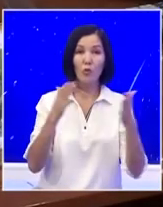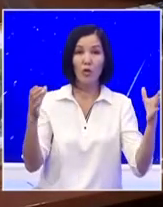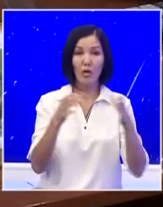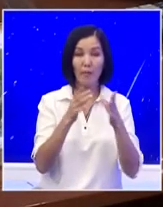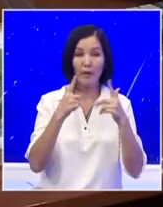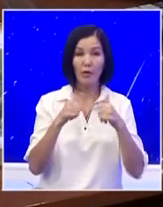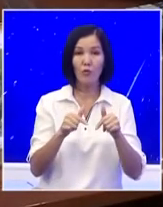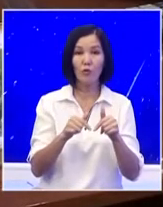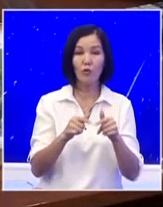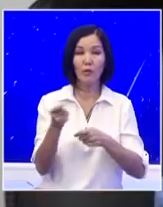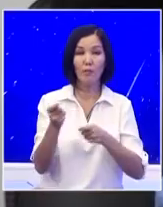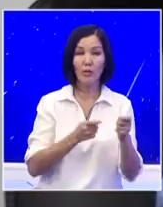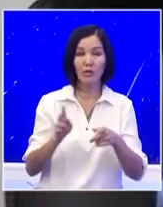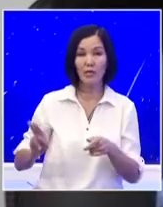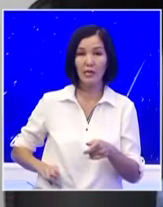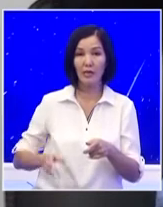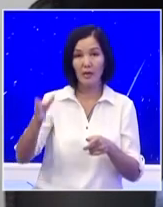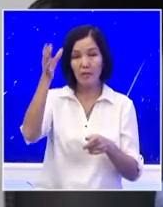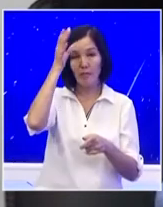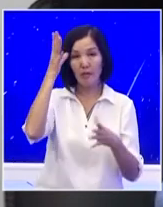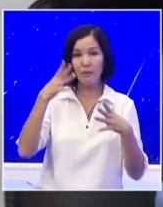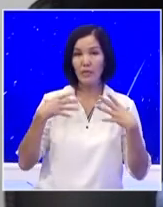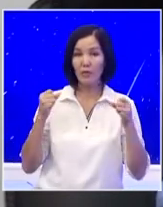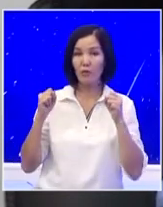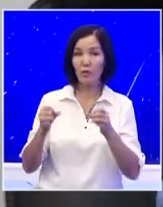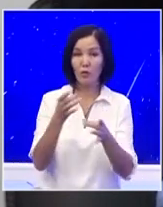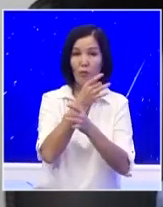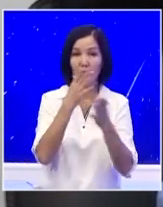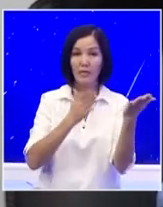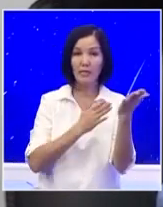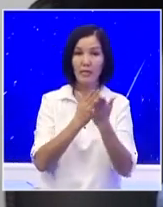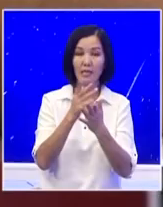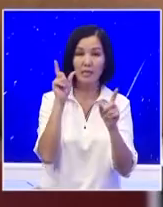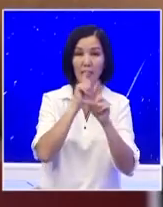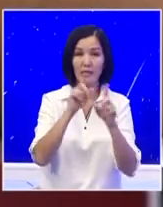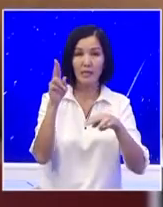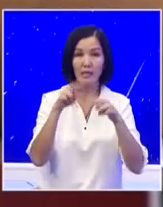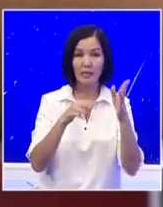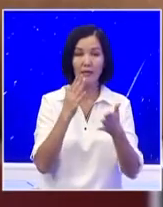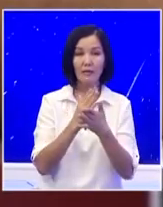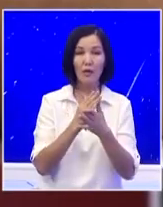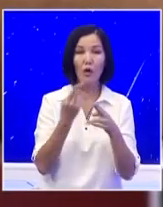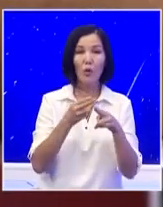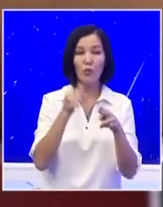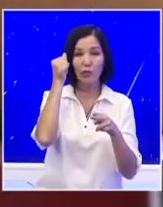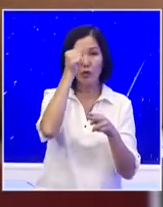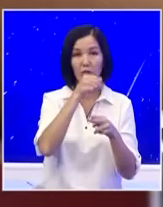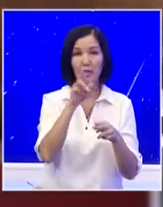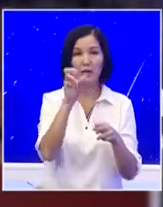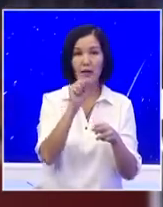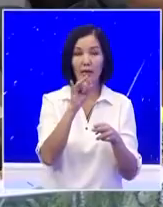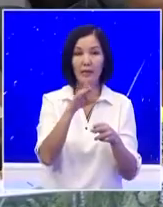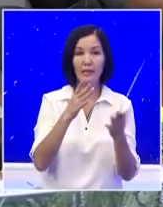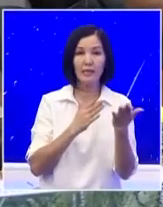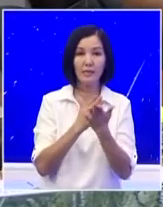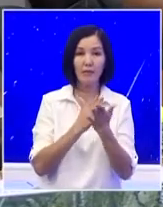құрды. Оның басшылығымен білім беру, денсаулық сақтау және мәдениет саласындағы көптеген нысандар салынды. Осы жылдар ішінде Қайрат Керейев